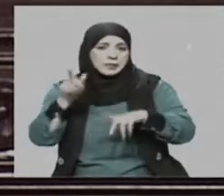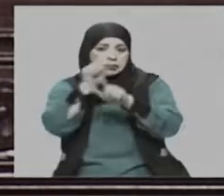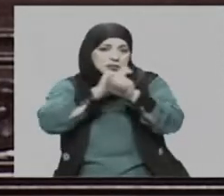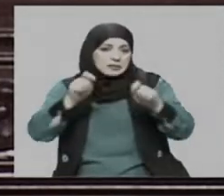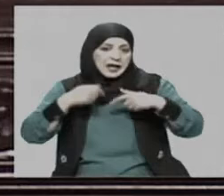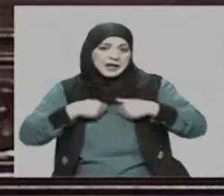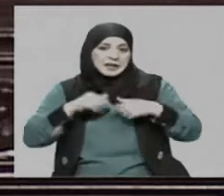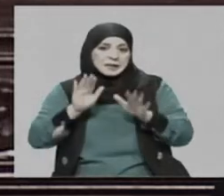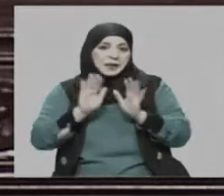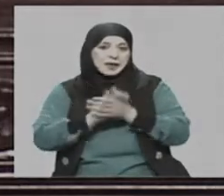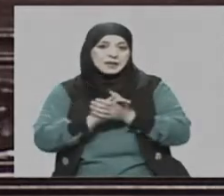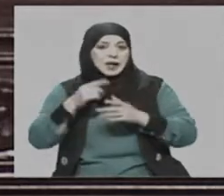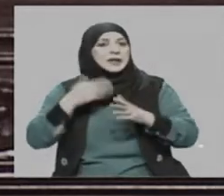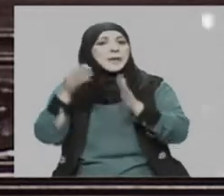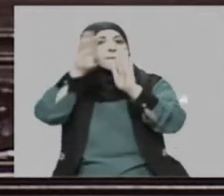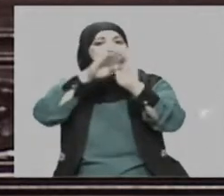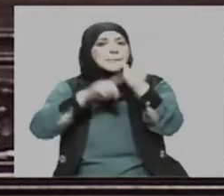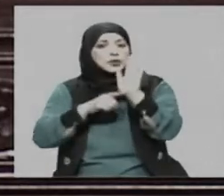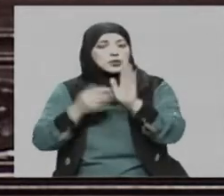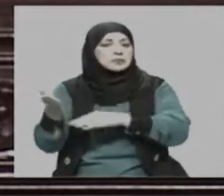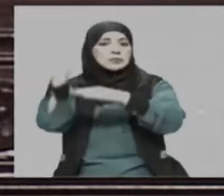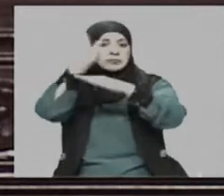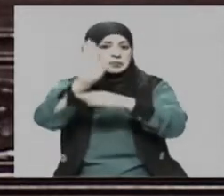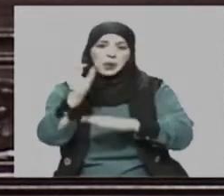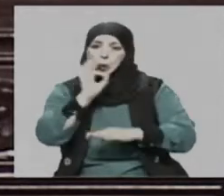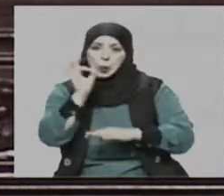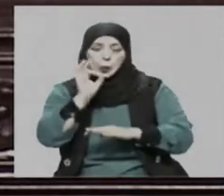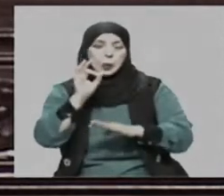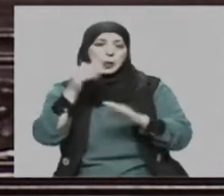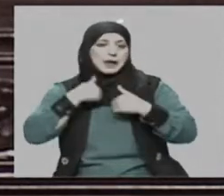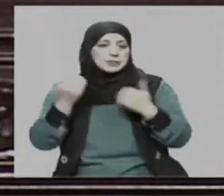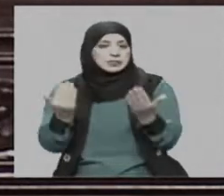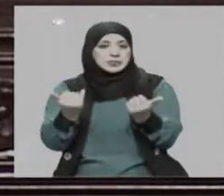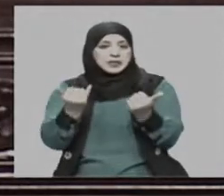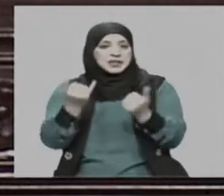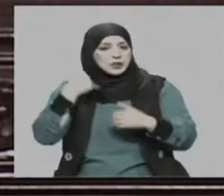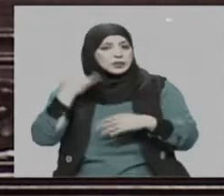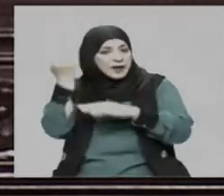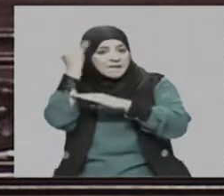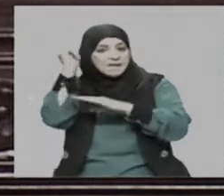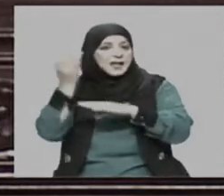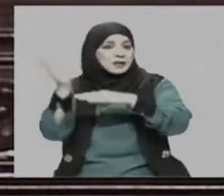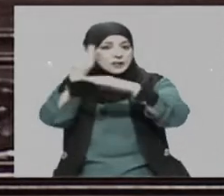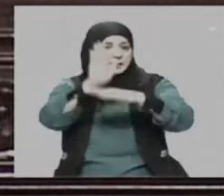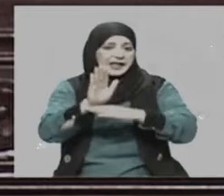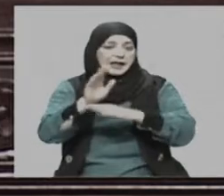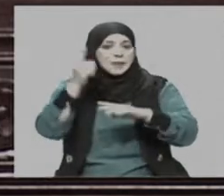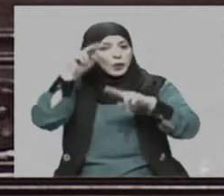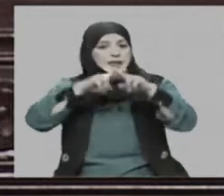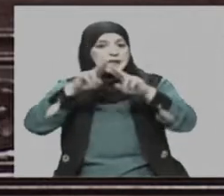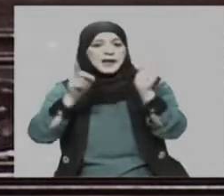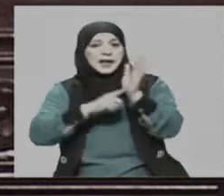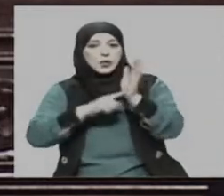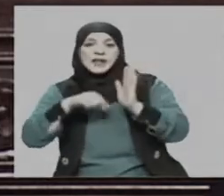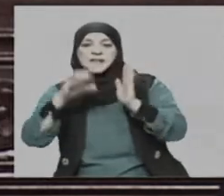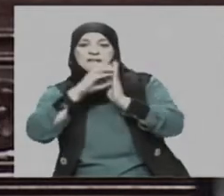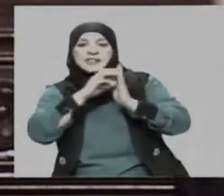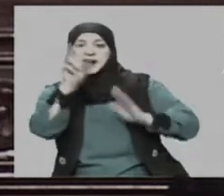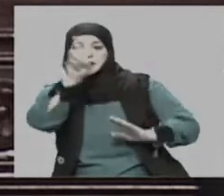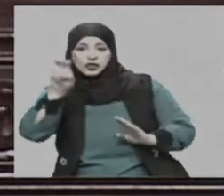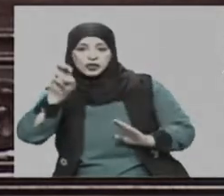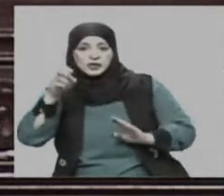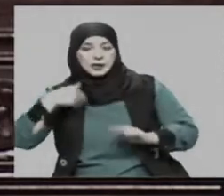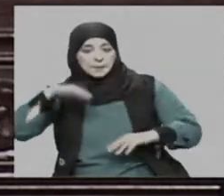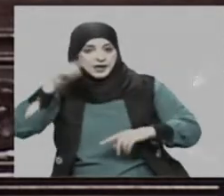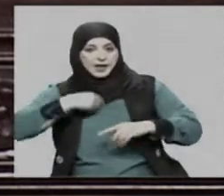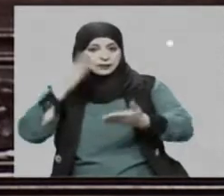علاش المنشور ما خرجناهش، نستناو انه تصير مبادره. هذا اللي صار في بالنسبه للفصل 20. اما انا باش نقص